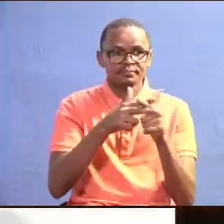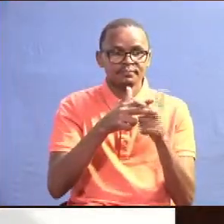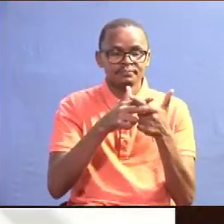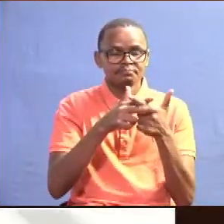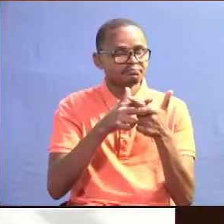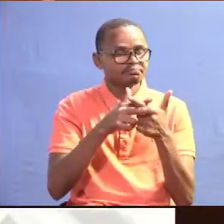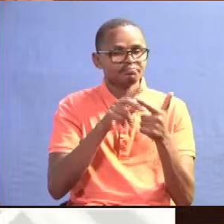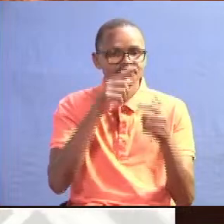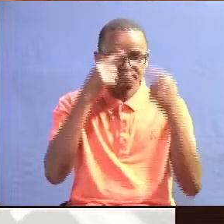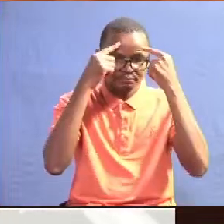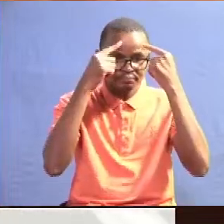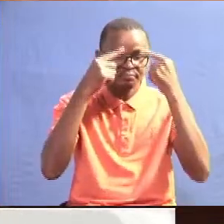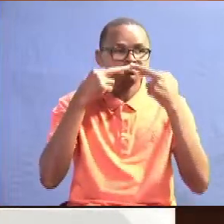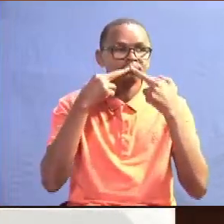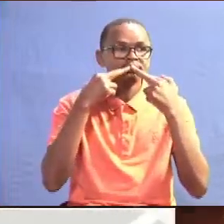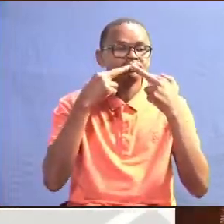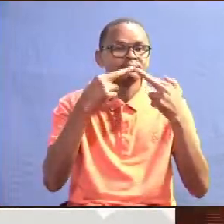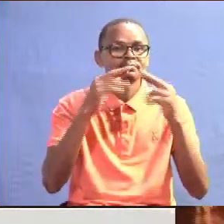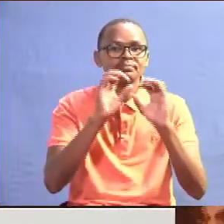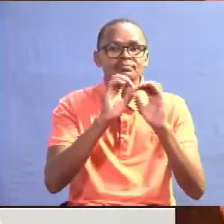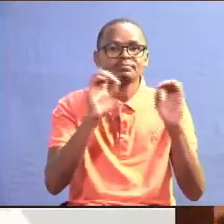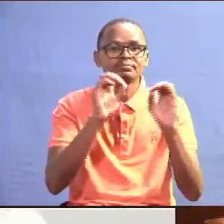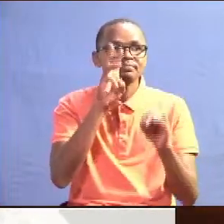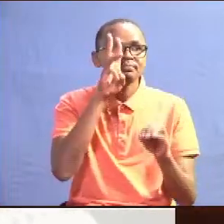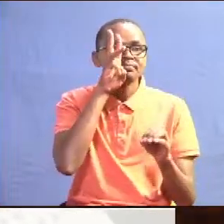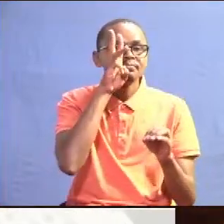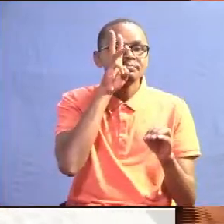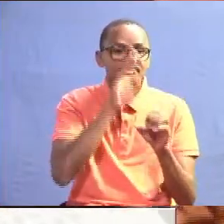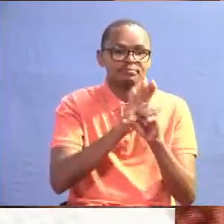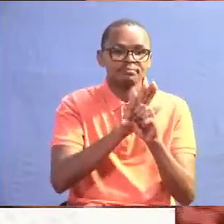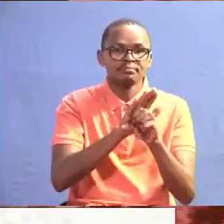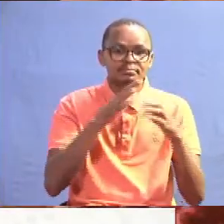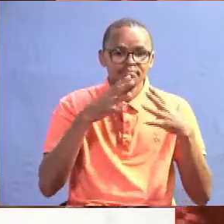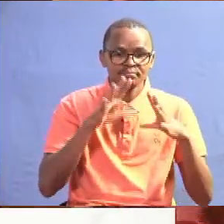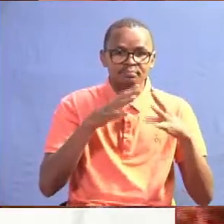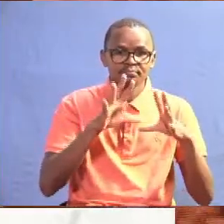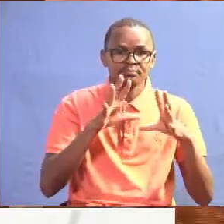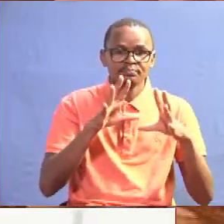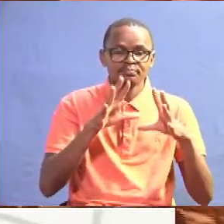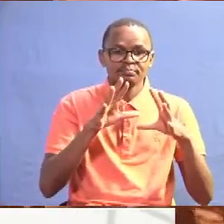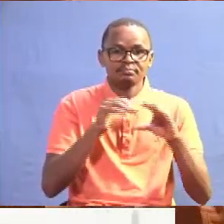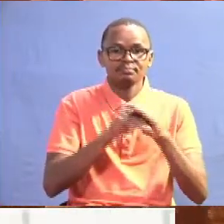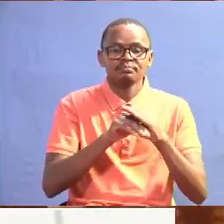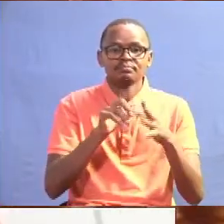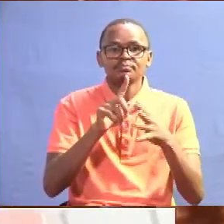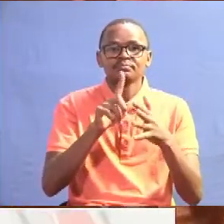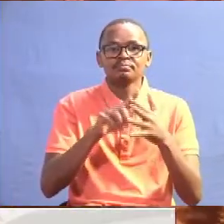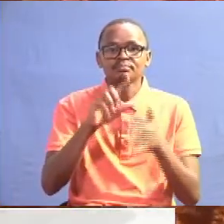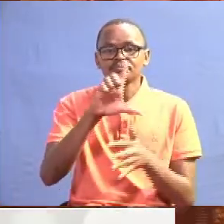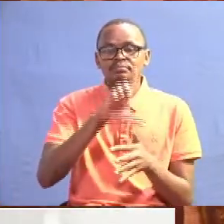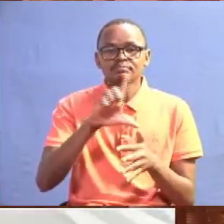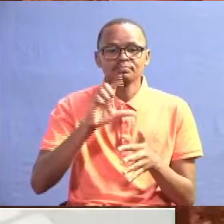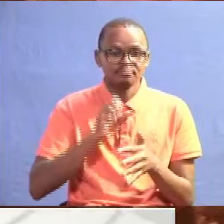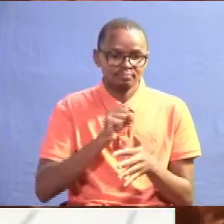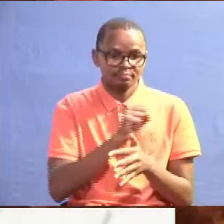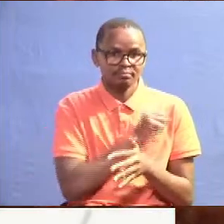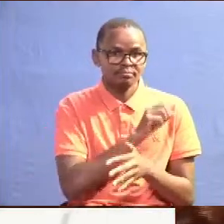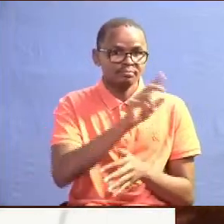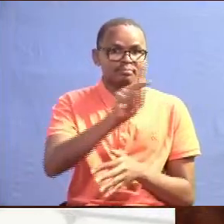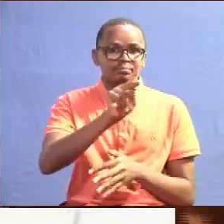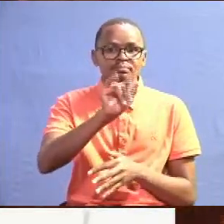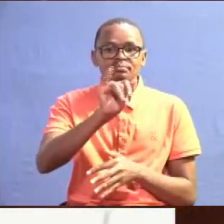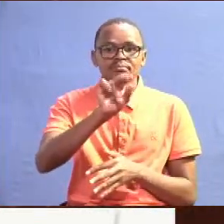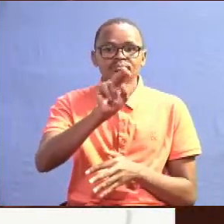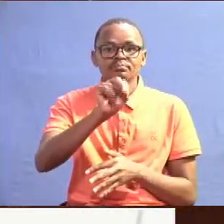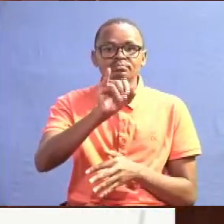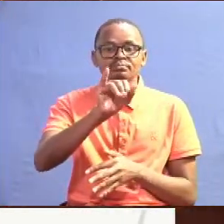fruitless. It was reported that it had no water, forcing residents to chase the personnel away. Laikipia Senator John Kinyua, who